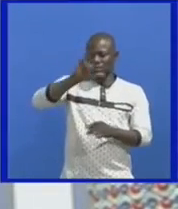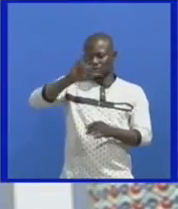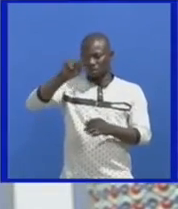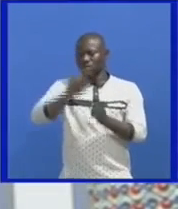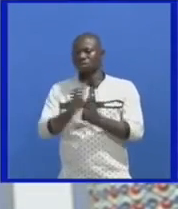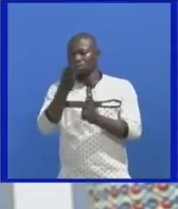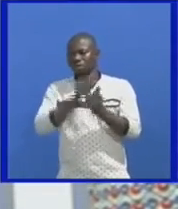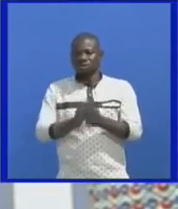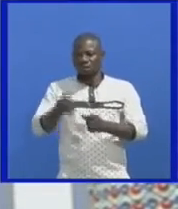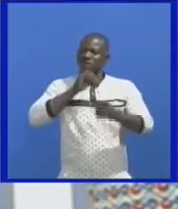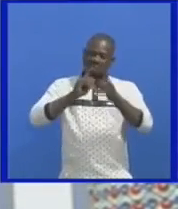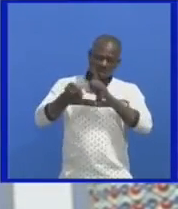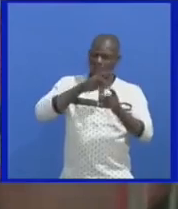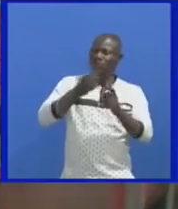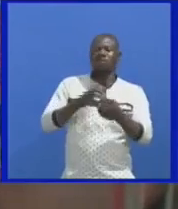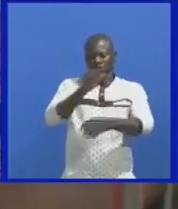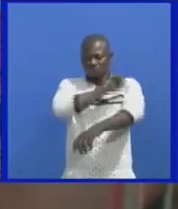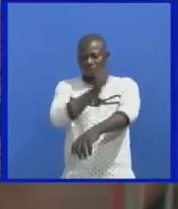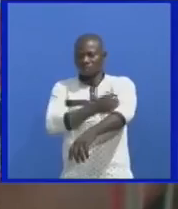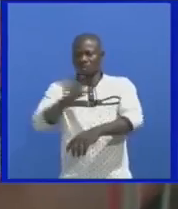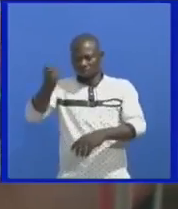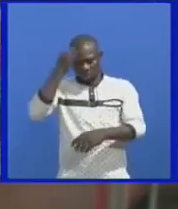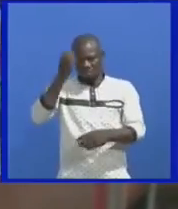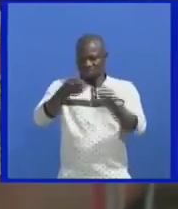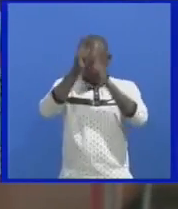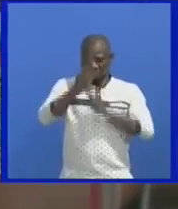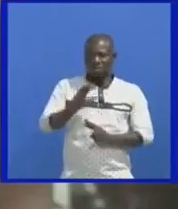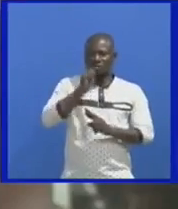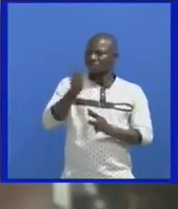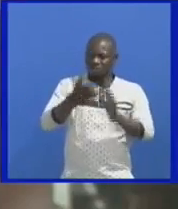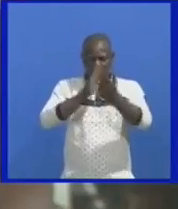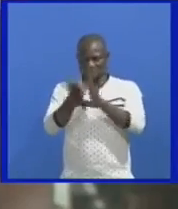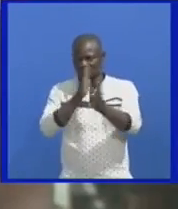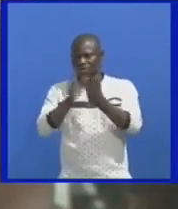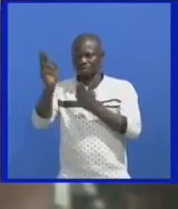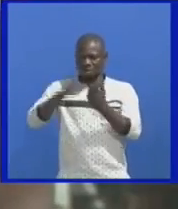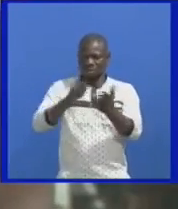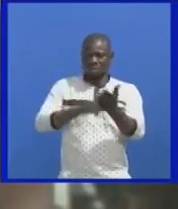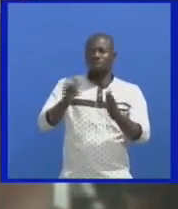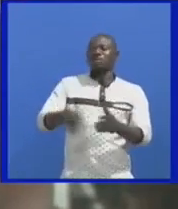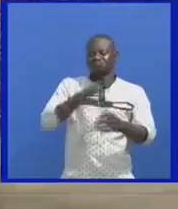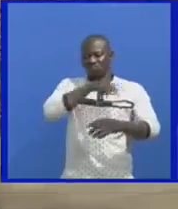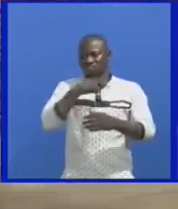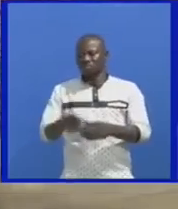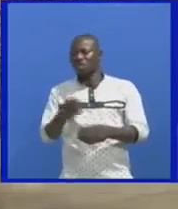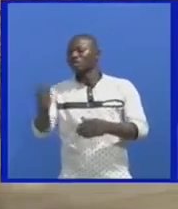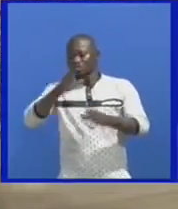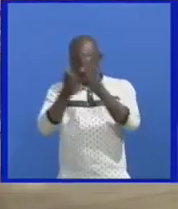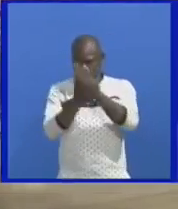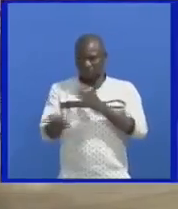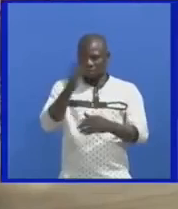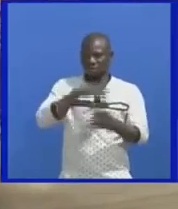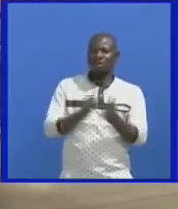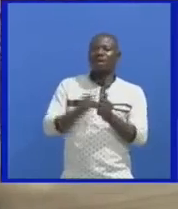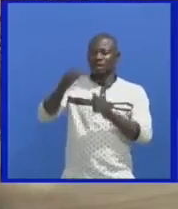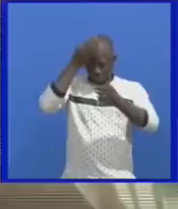l'État, non-respect des règles de la circulation routière, perte de confiance en la justice. Ce sont là quelques dérives